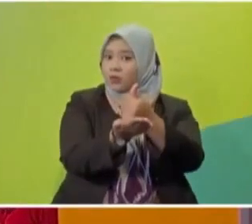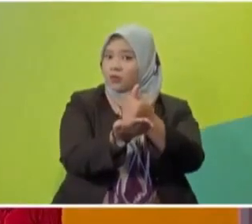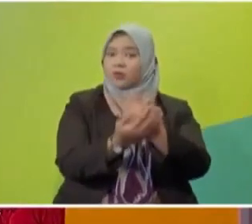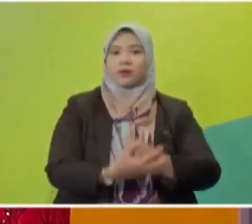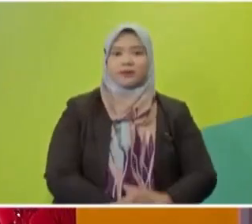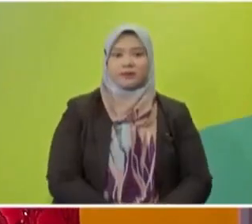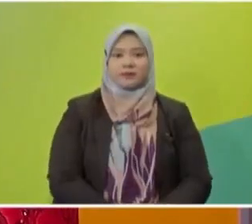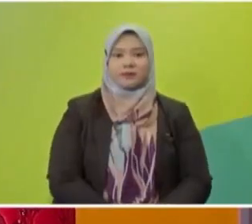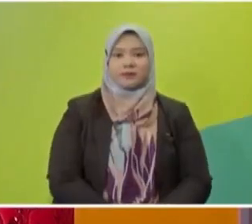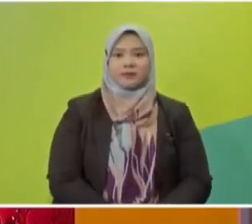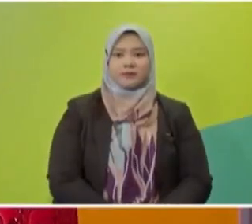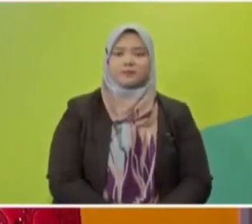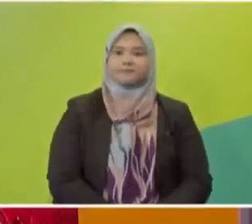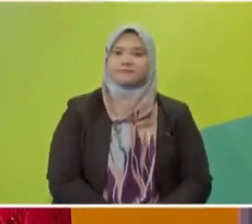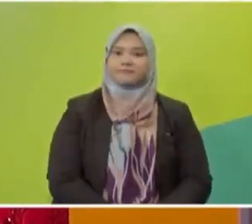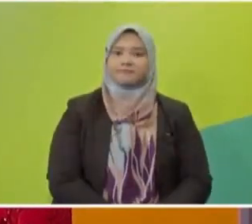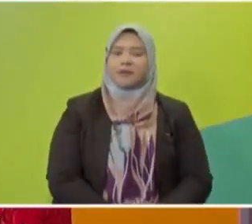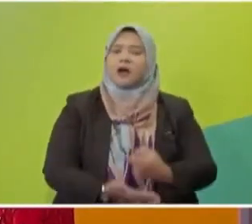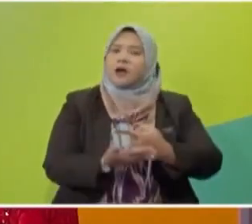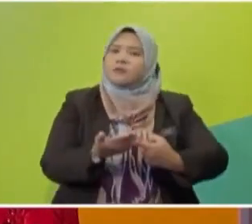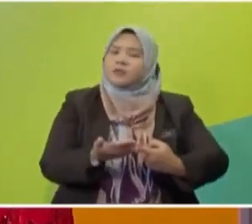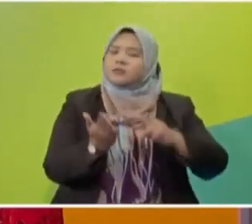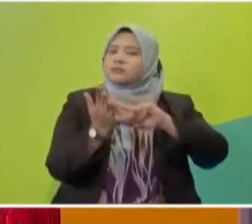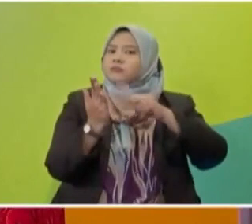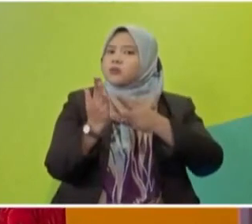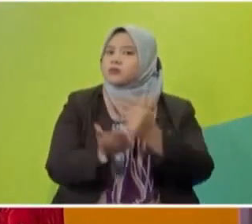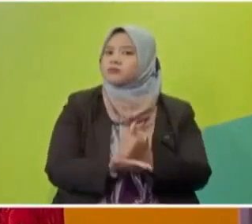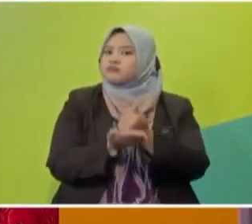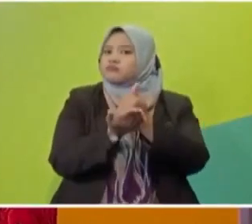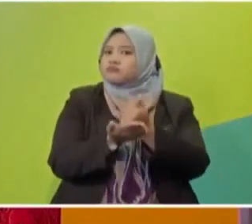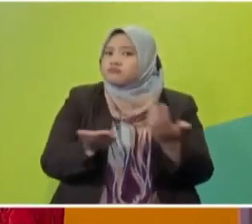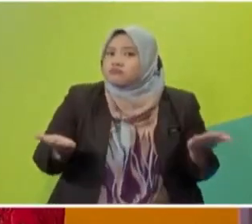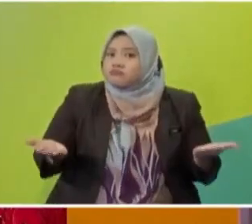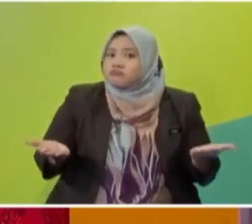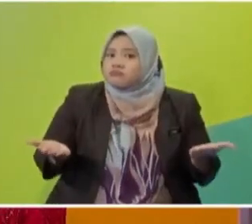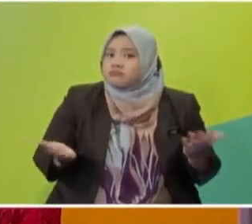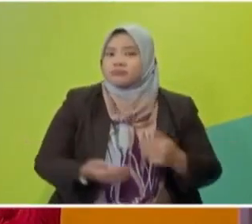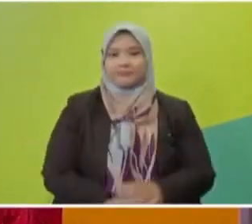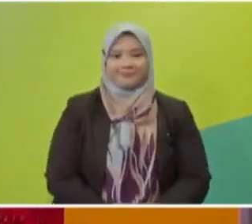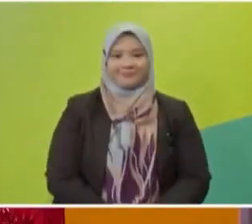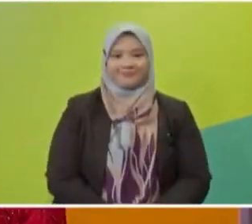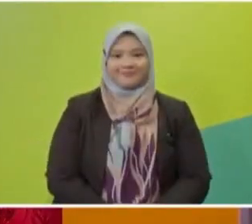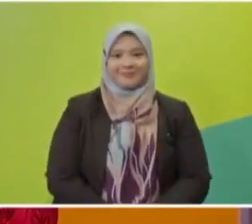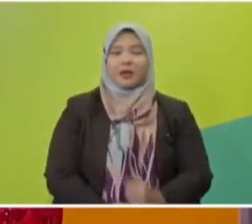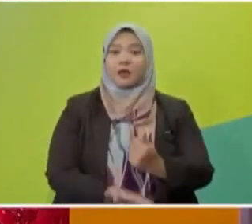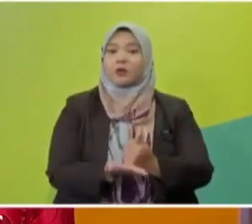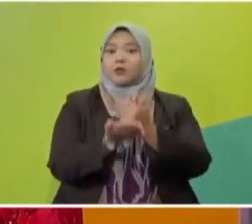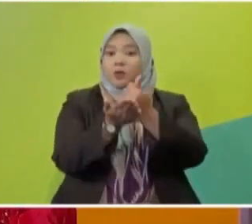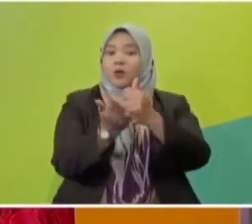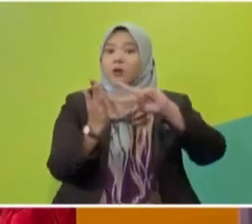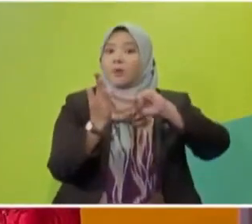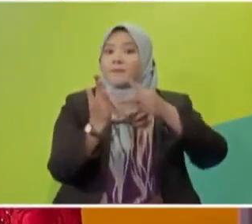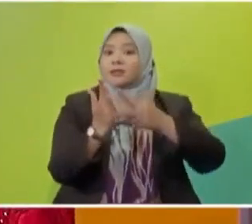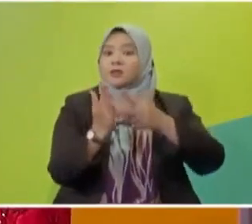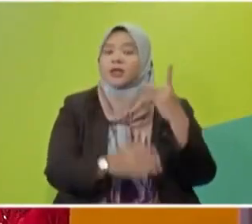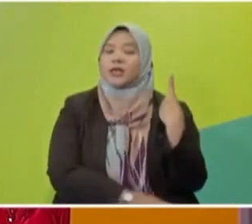Menolong. Tolong Menolong membawa maksud saling membantu antara satu sama lain.